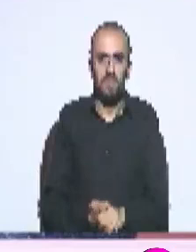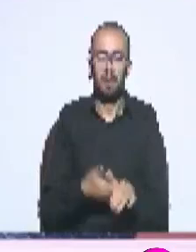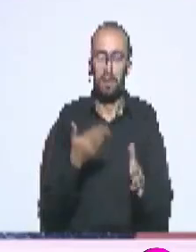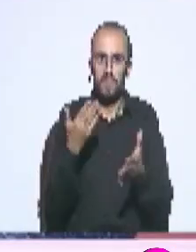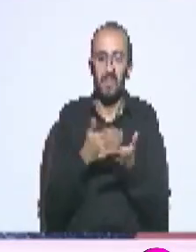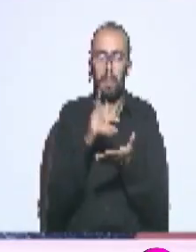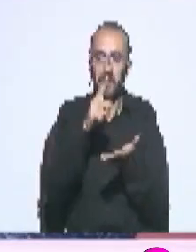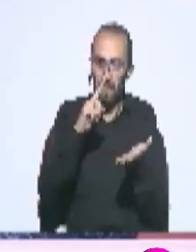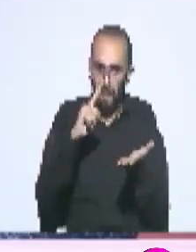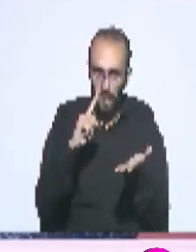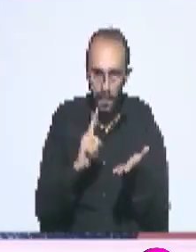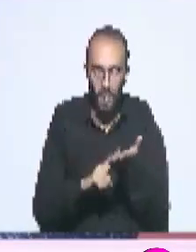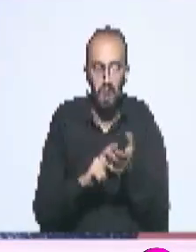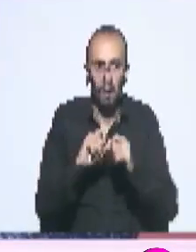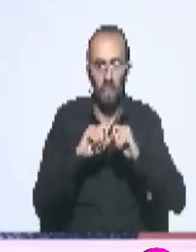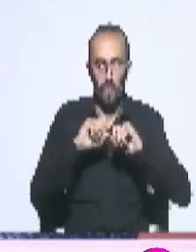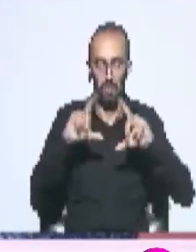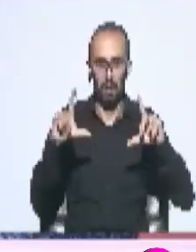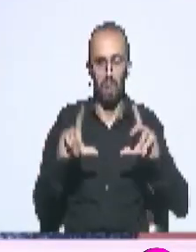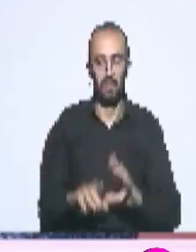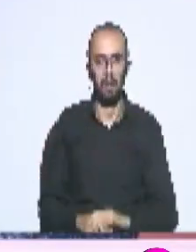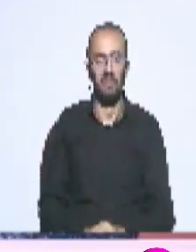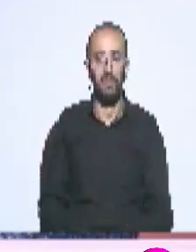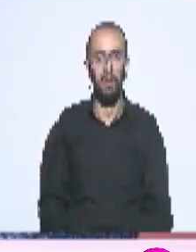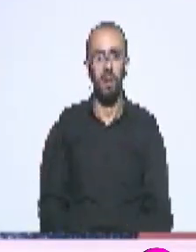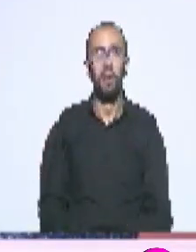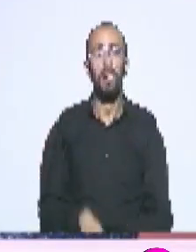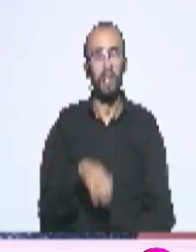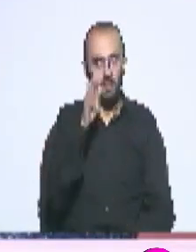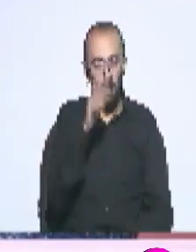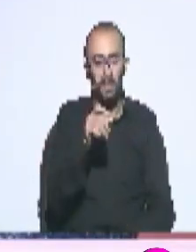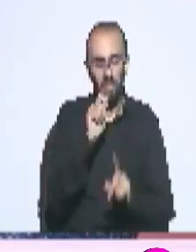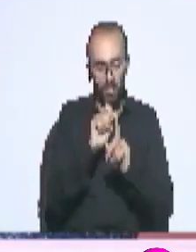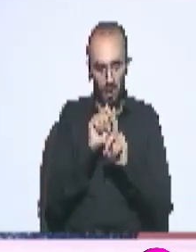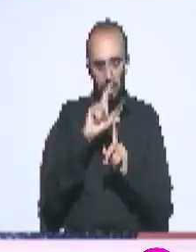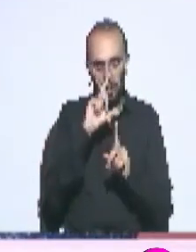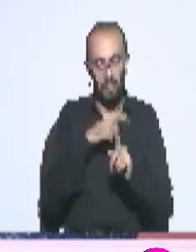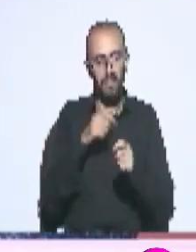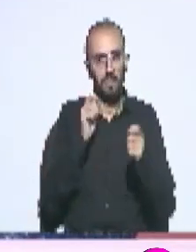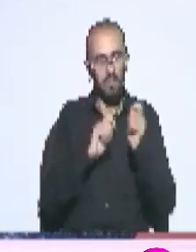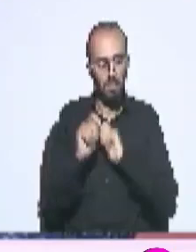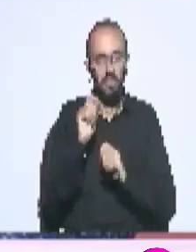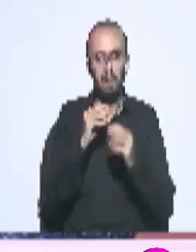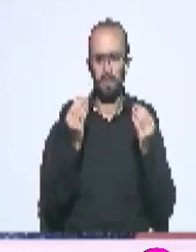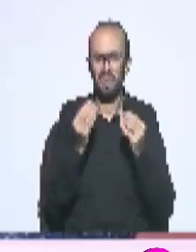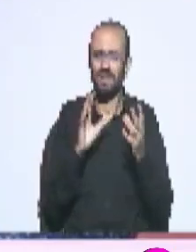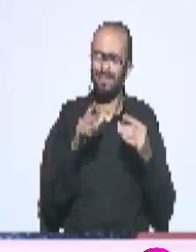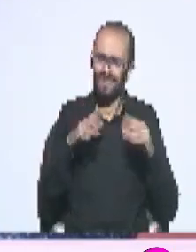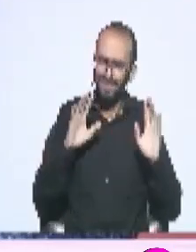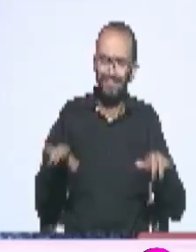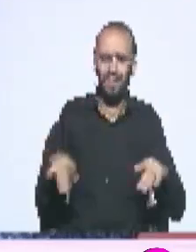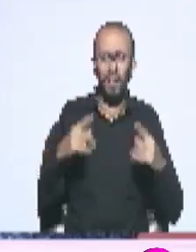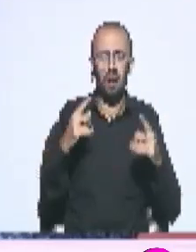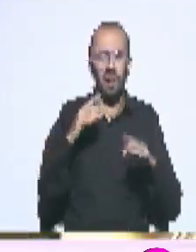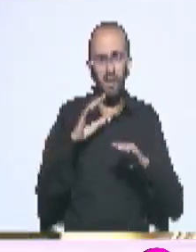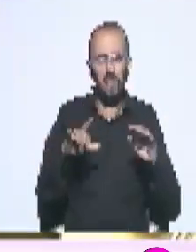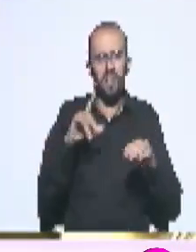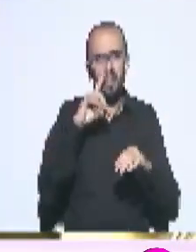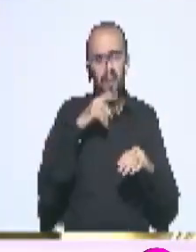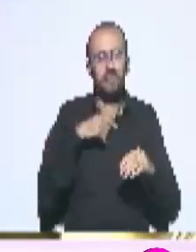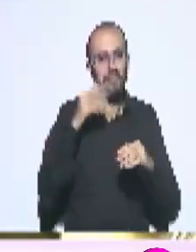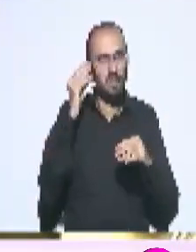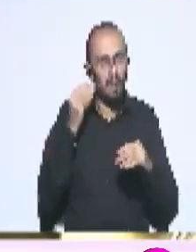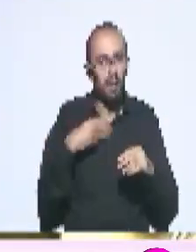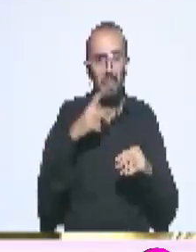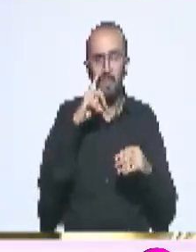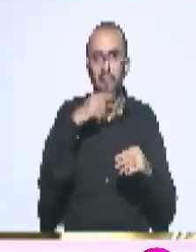واق يعني لكن اقدر اشتغل فيها على نفسي وابتدي اخد الامور ببساطه وافوت شويه افوت لنفسي اسمح